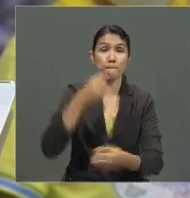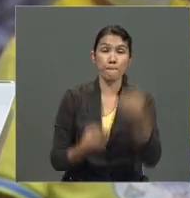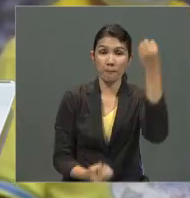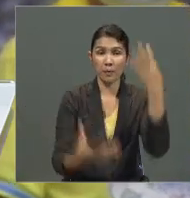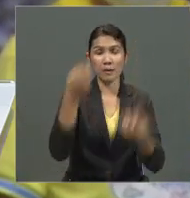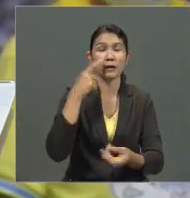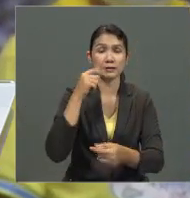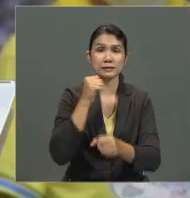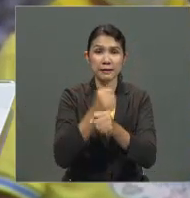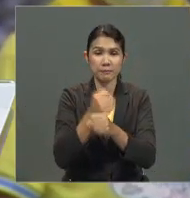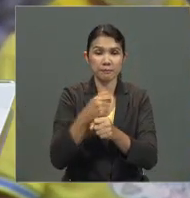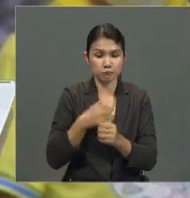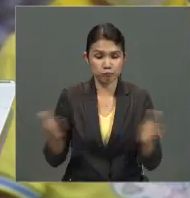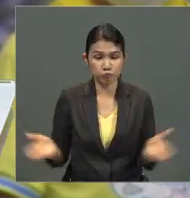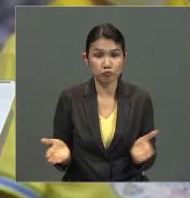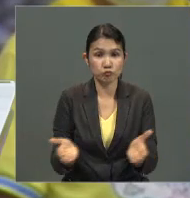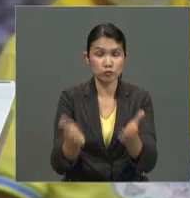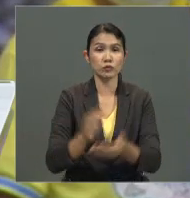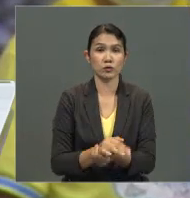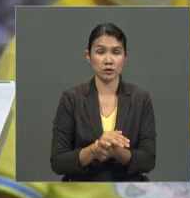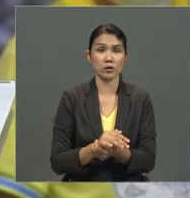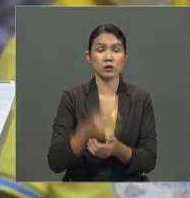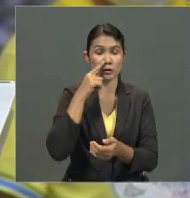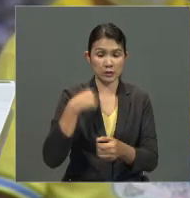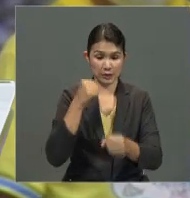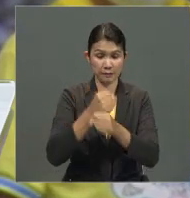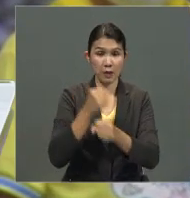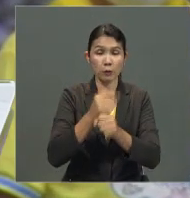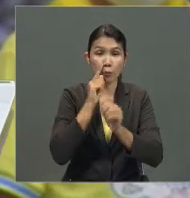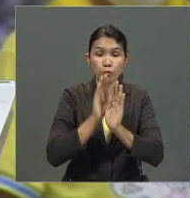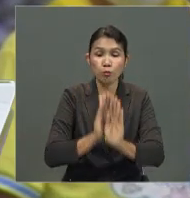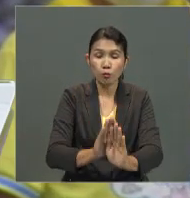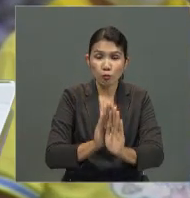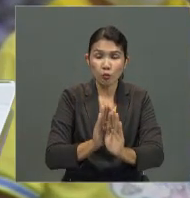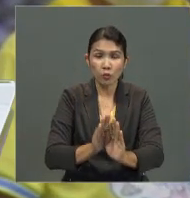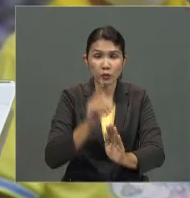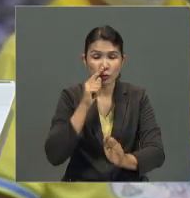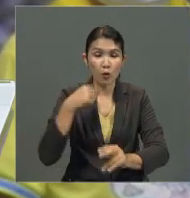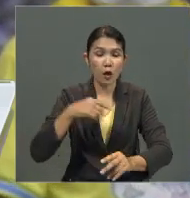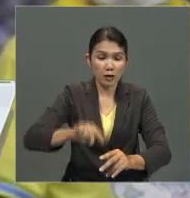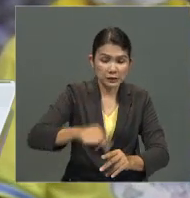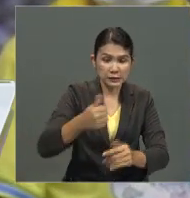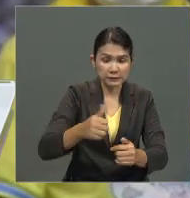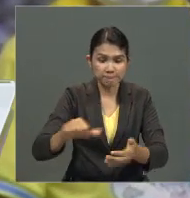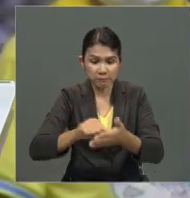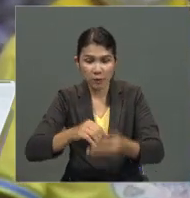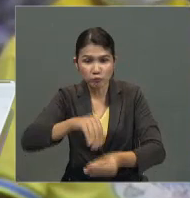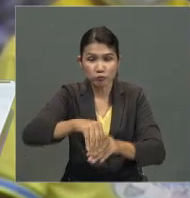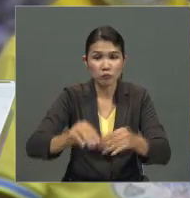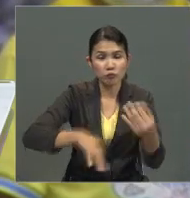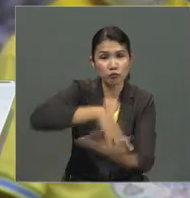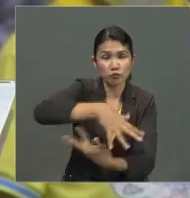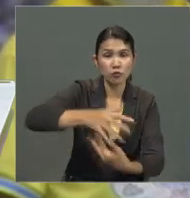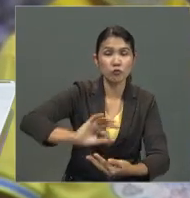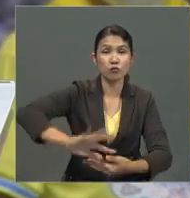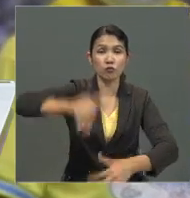ทางการกำหนดและขับเคลื่อนนโยบายโดยผลการดำเนินงานอนุรักษ์และฟื้นฟูทรัพยากรป่าไม้ที่ผ่านมาตั้งแต่ปี2557